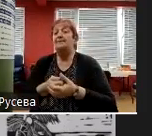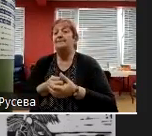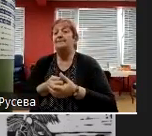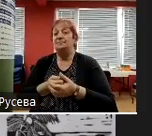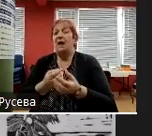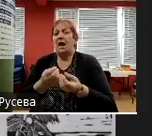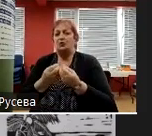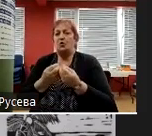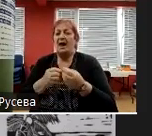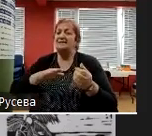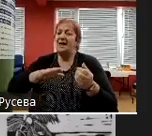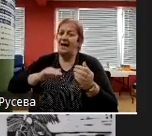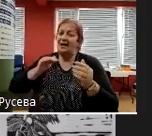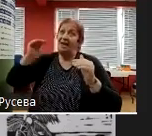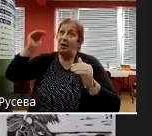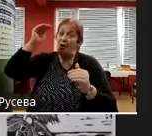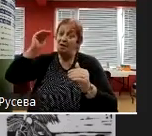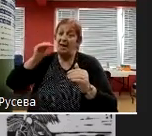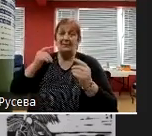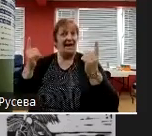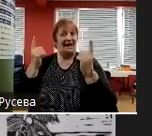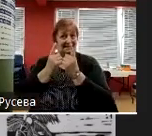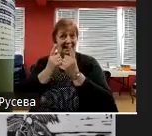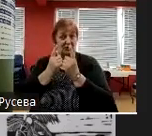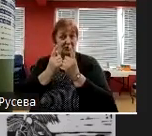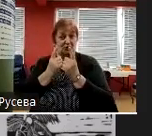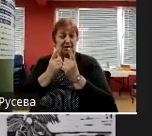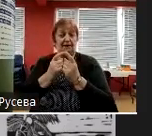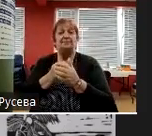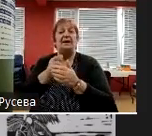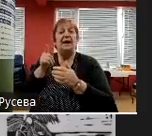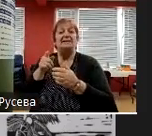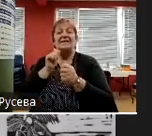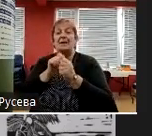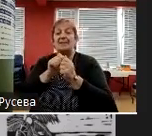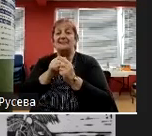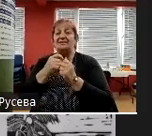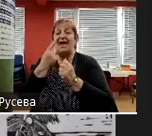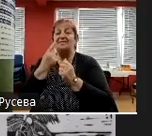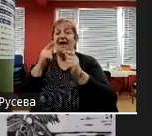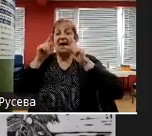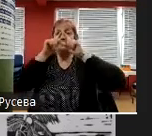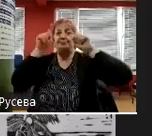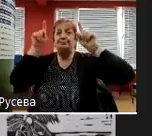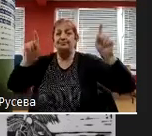подходяща за малки или за големи срещи. Тук са направили, са дали една